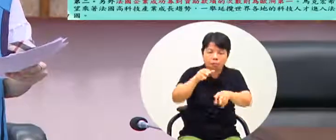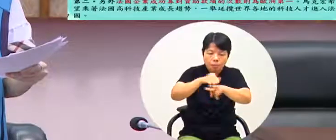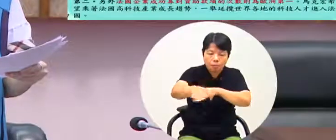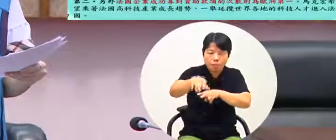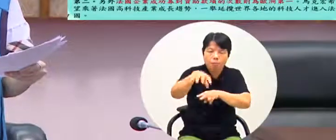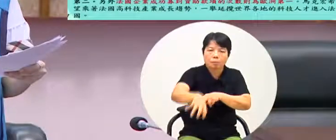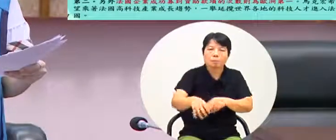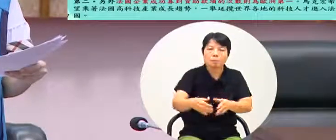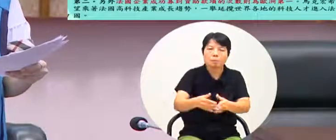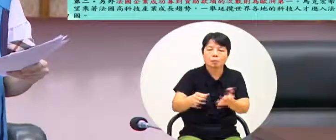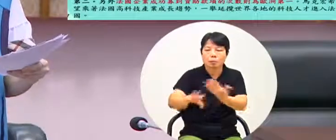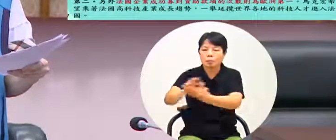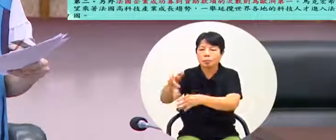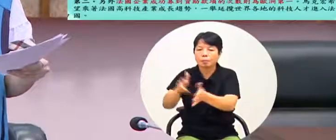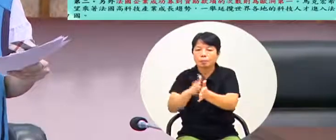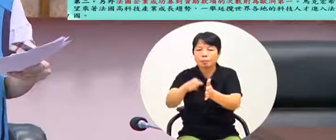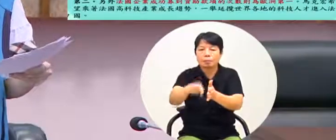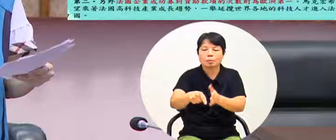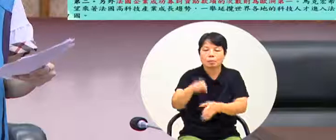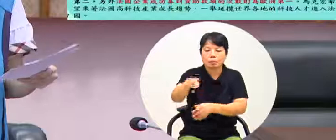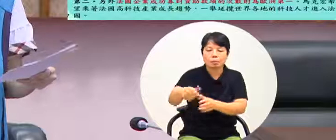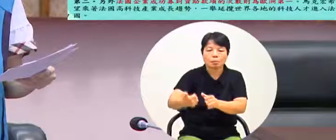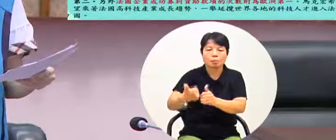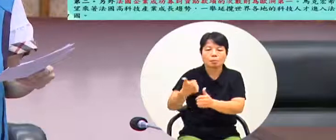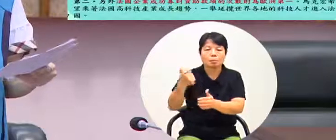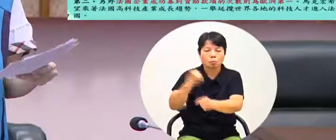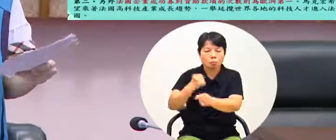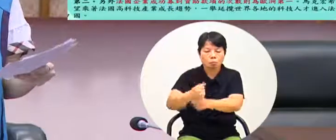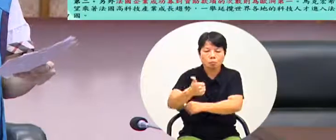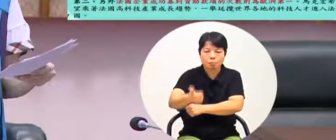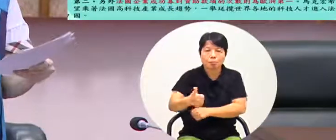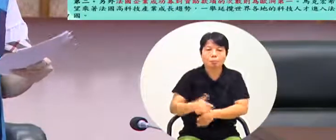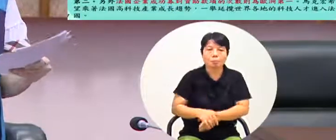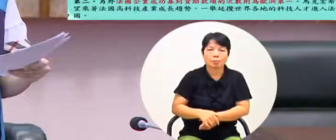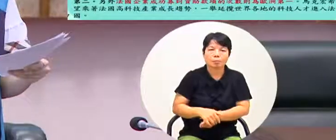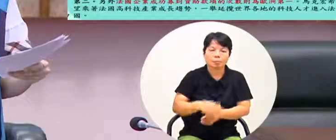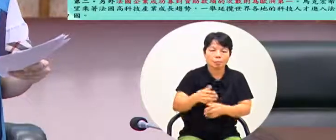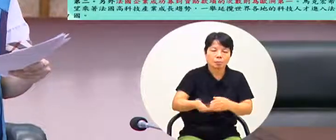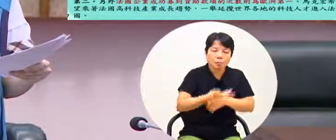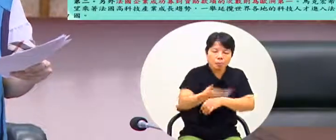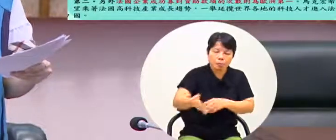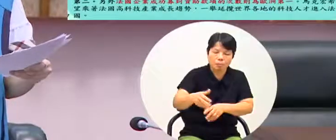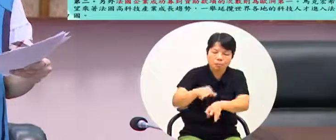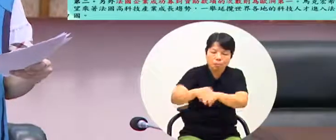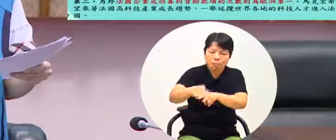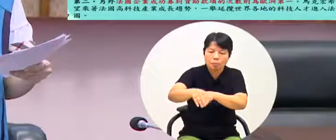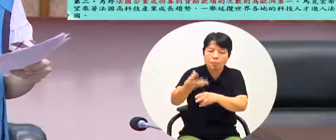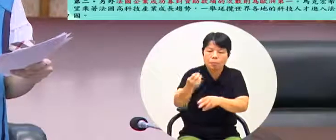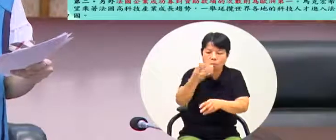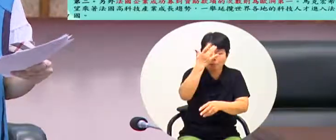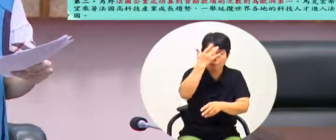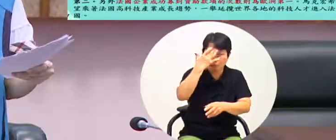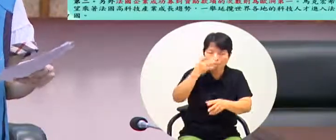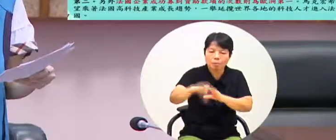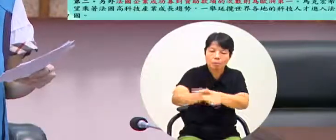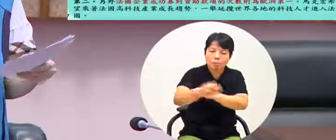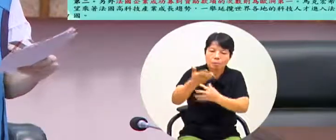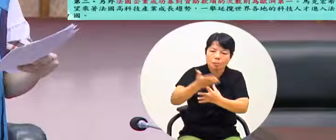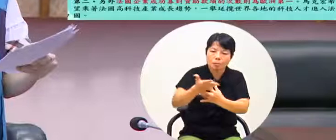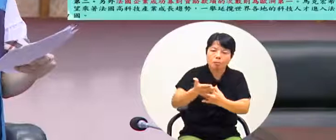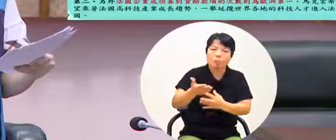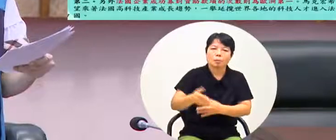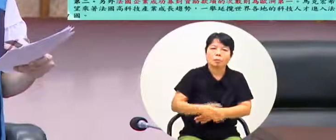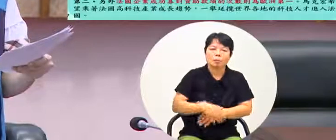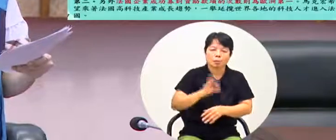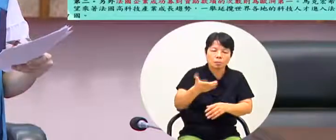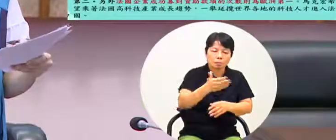相当友善的，所以说也给予高铁站无障碍空间是很高的评价。但是也有身障团体表示哦，高